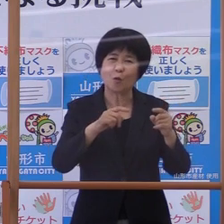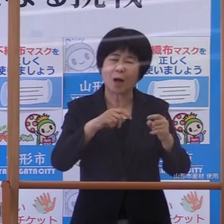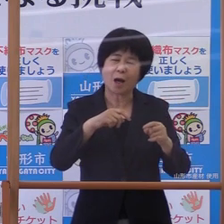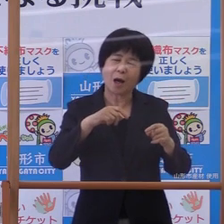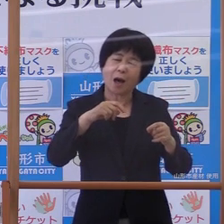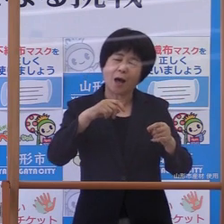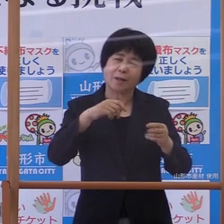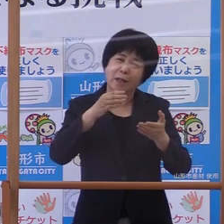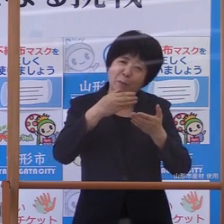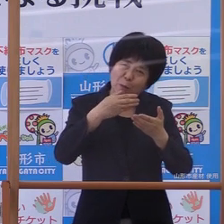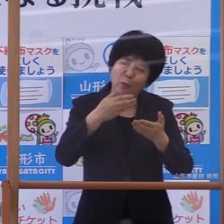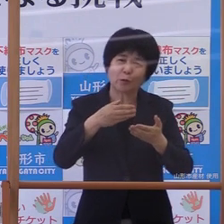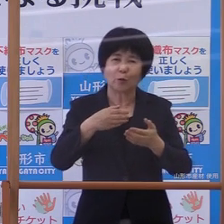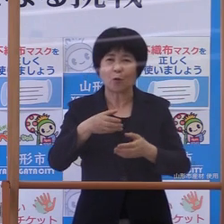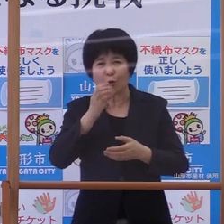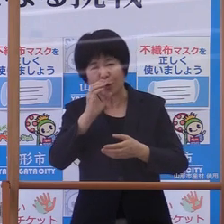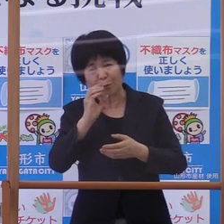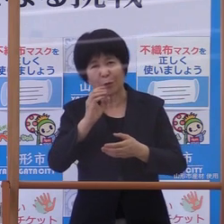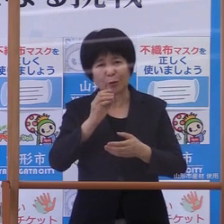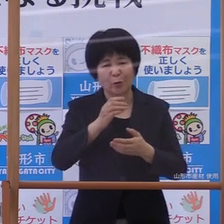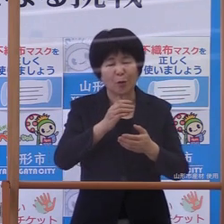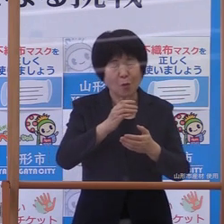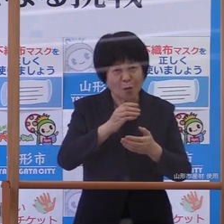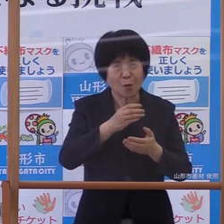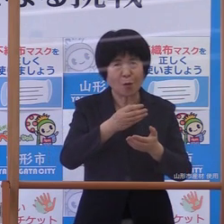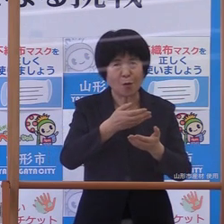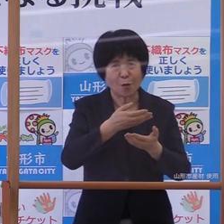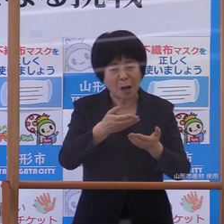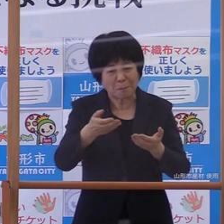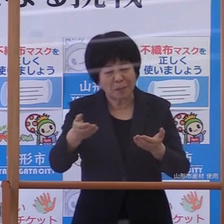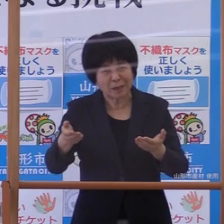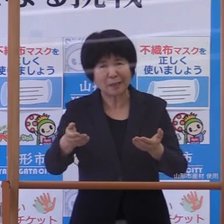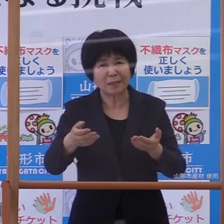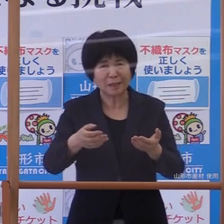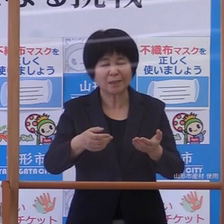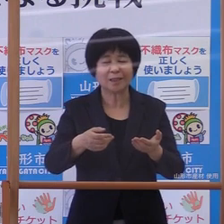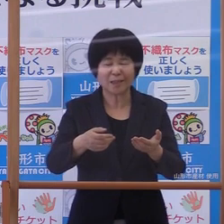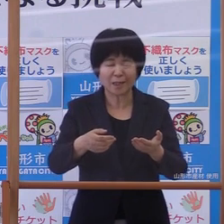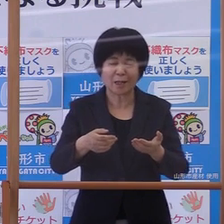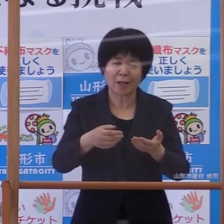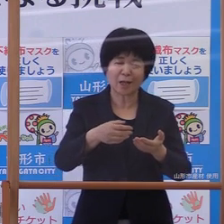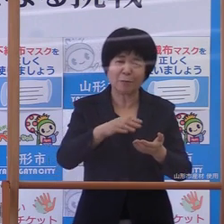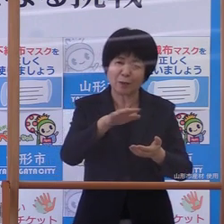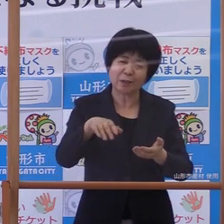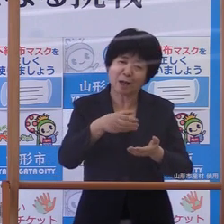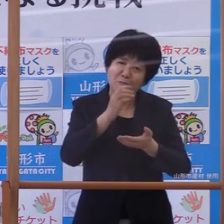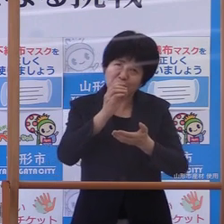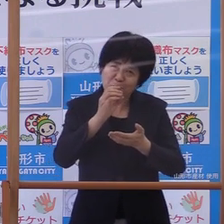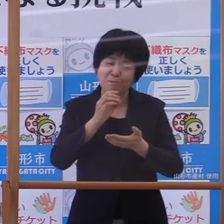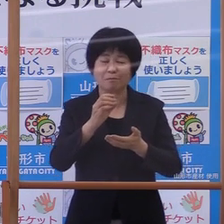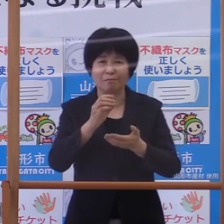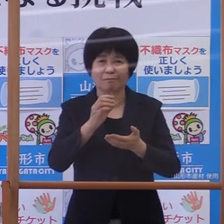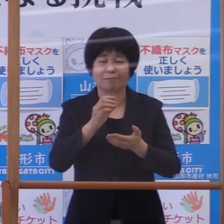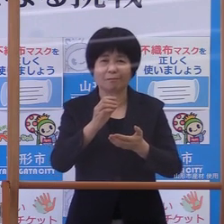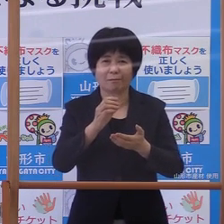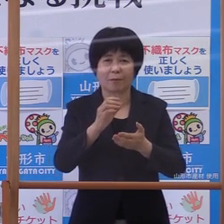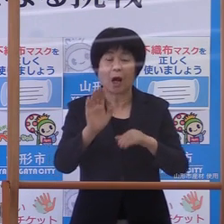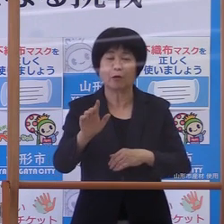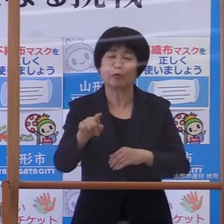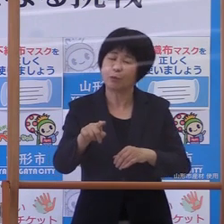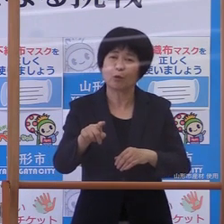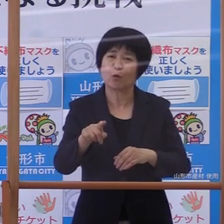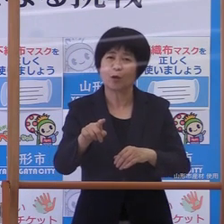販売してですね、楽しく飲んだり食べたりというのも入るんですが、今回そのようなことは一切設けませんで